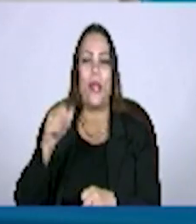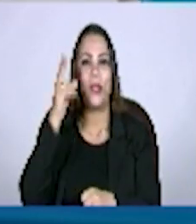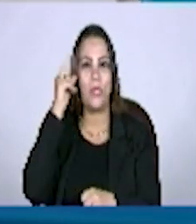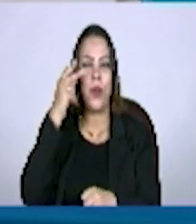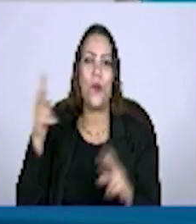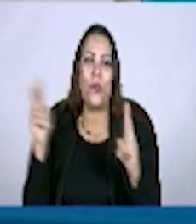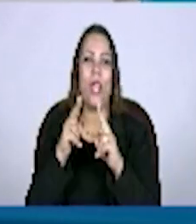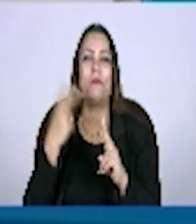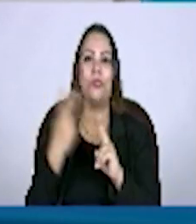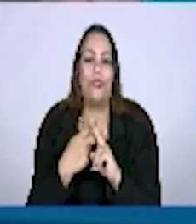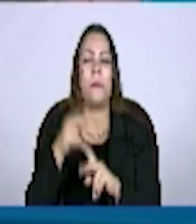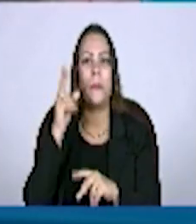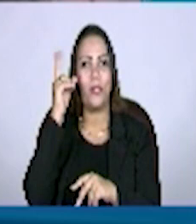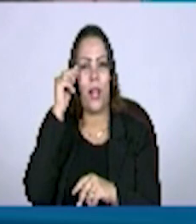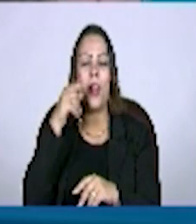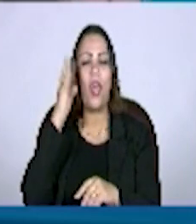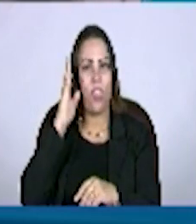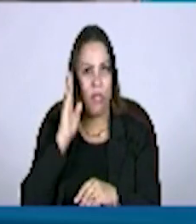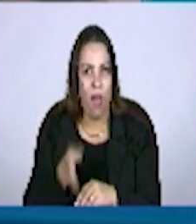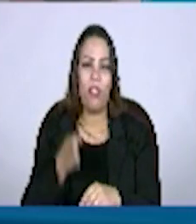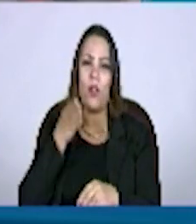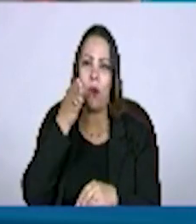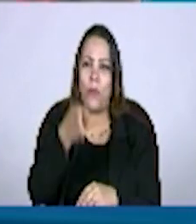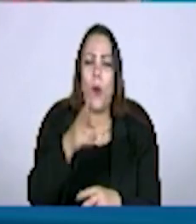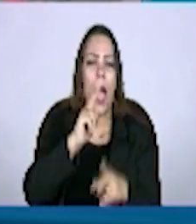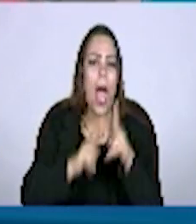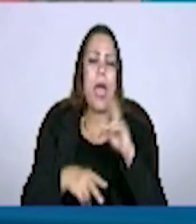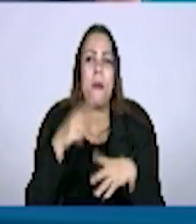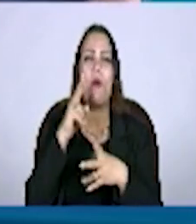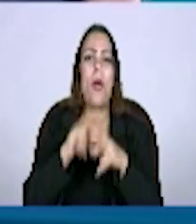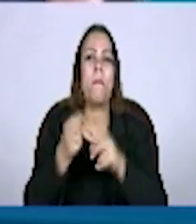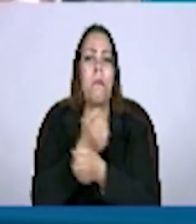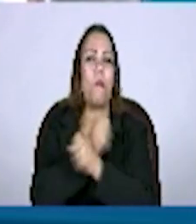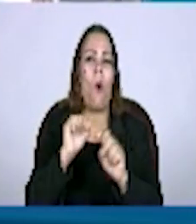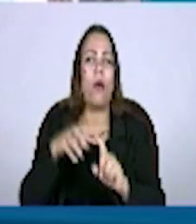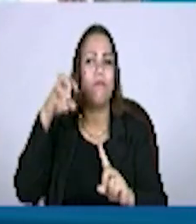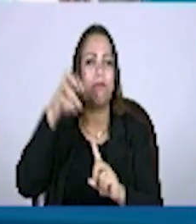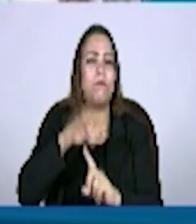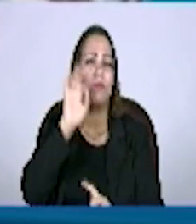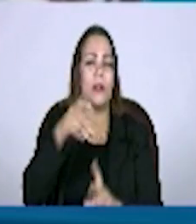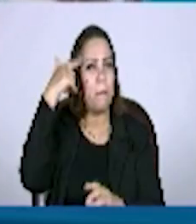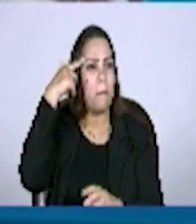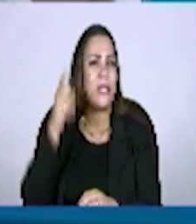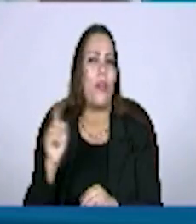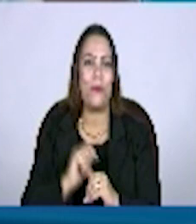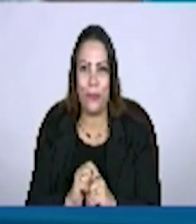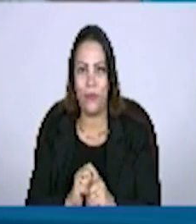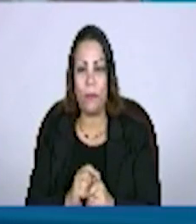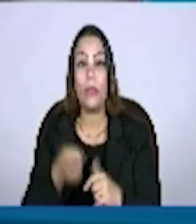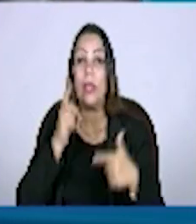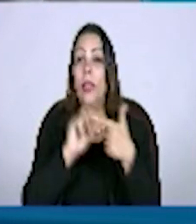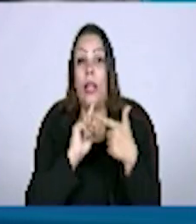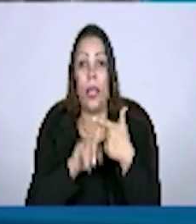امام الشعب الاسرائيلي انه يستطيع ان يصل وينتقم ويوجه ضربات كيف ما يريد